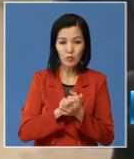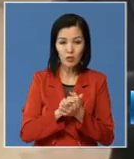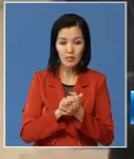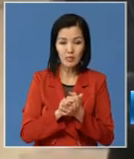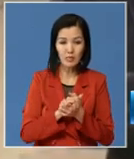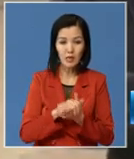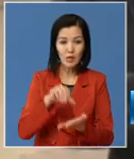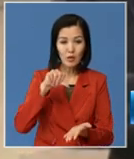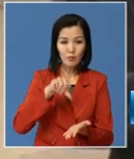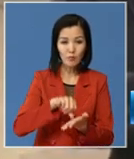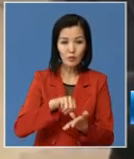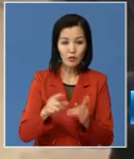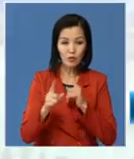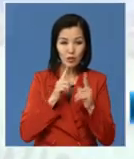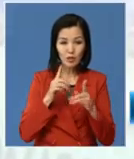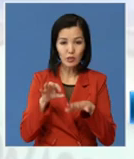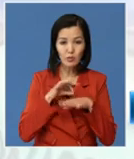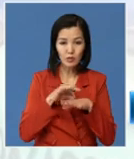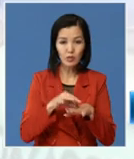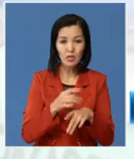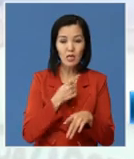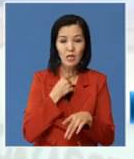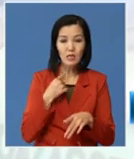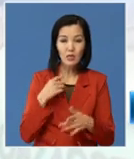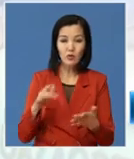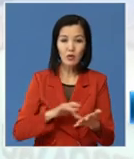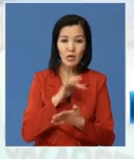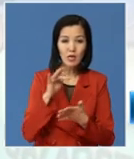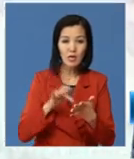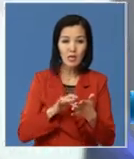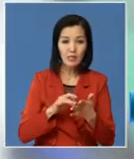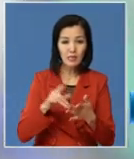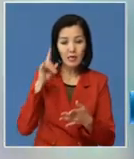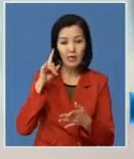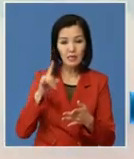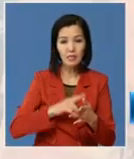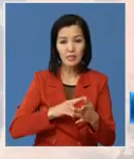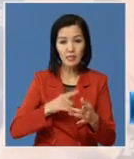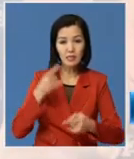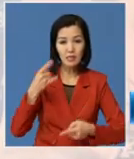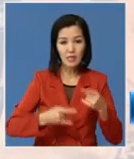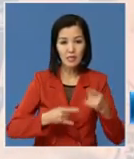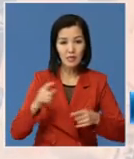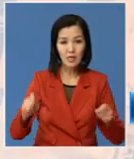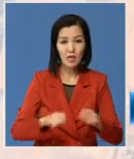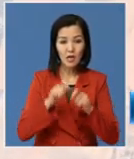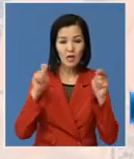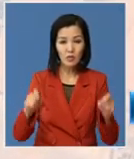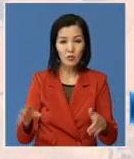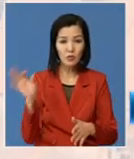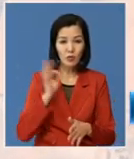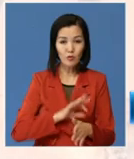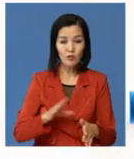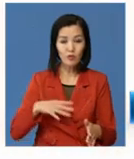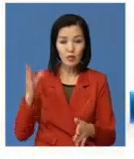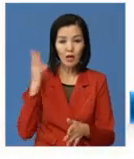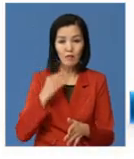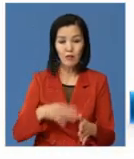беріп отырмыз. Себебі осы тарихта ұрпақтан ұрпаққа үлгі өнеге болатын үлкен жаңағы